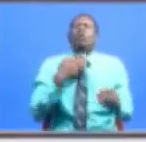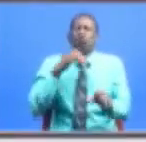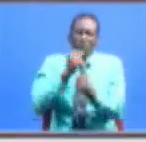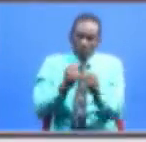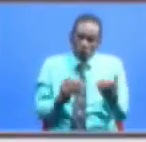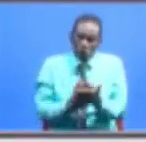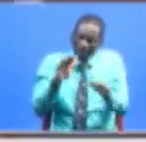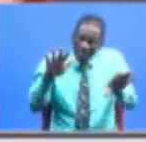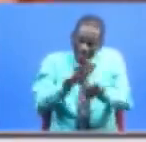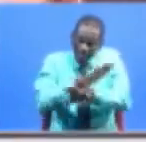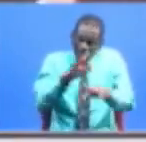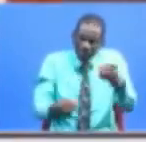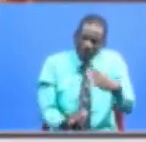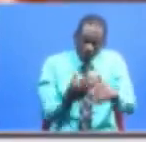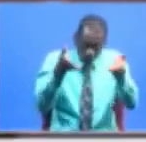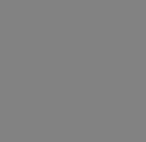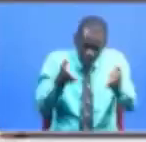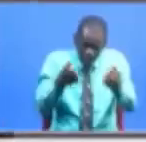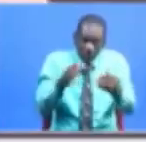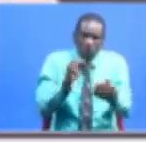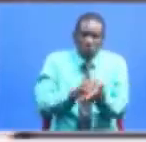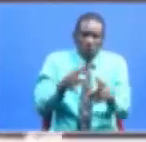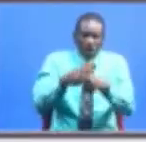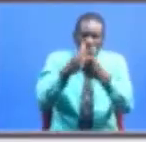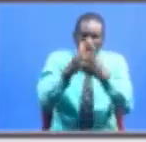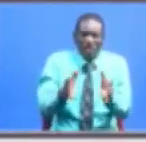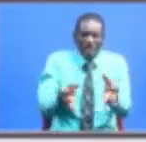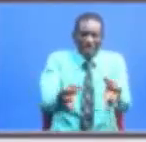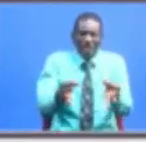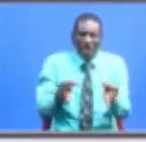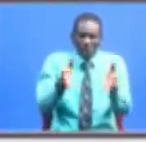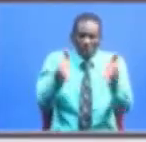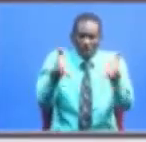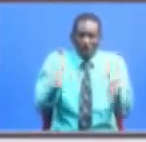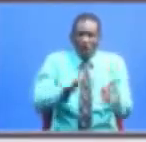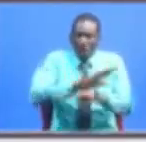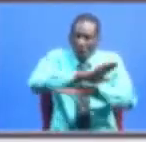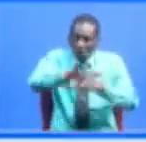I produce it here so that your engineers, your accountants, your otena patakazi.